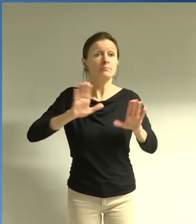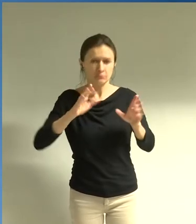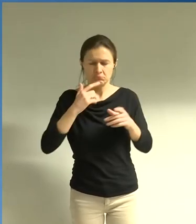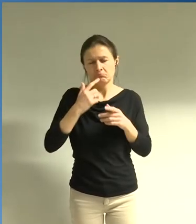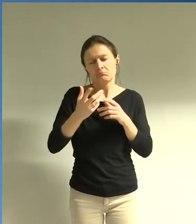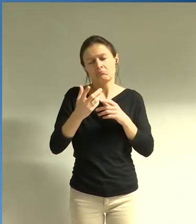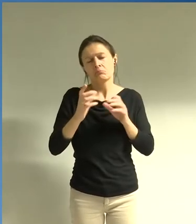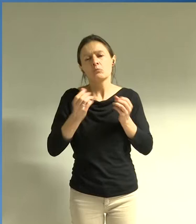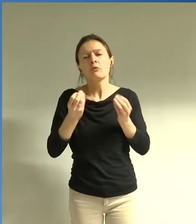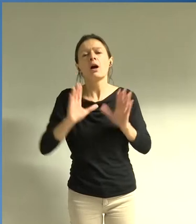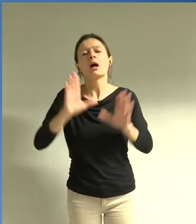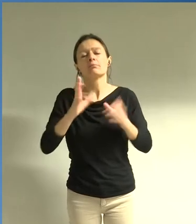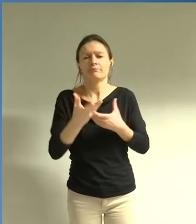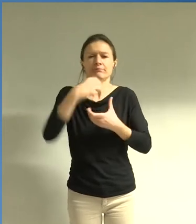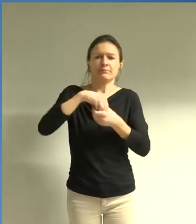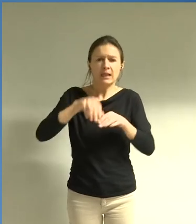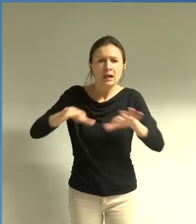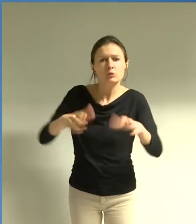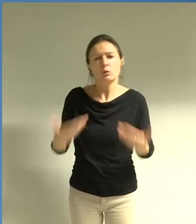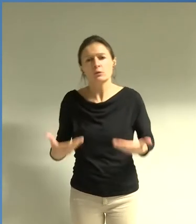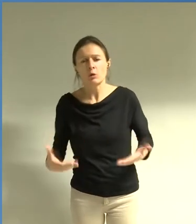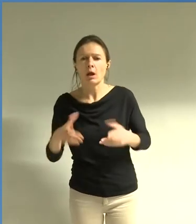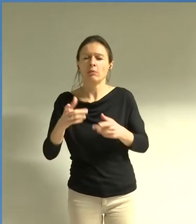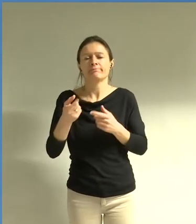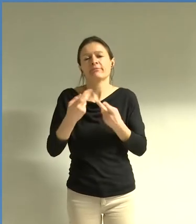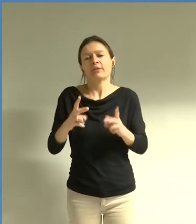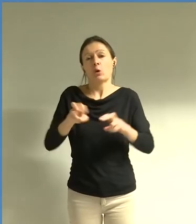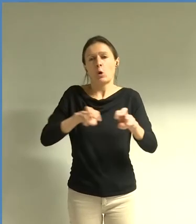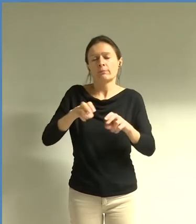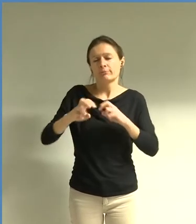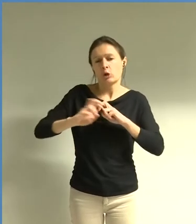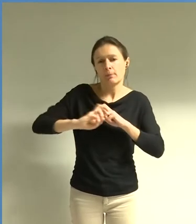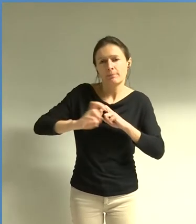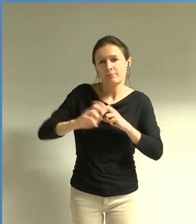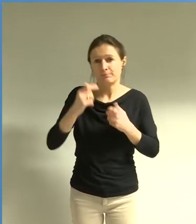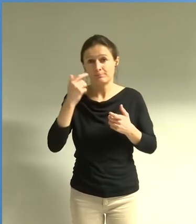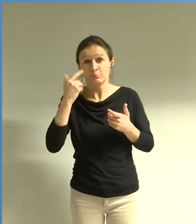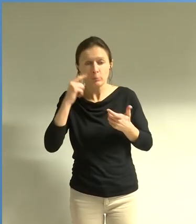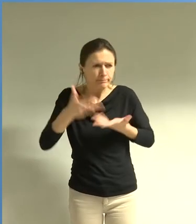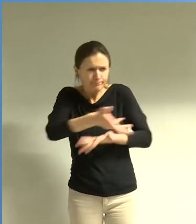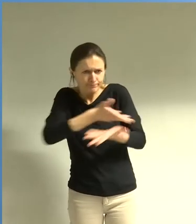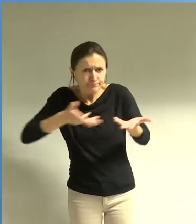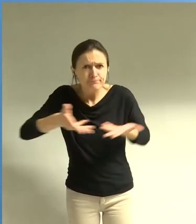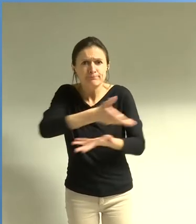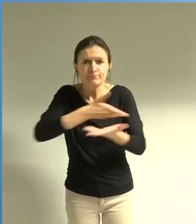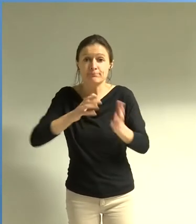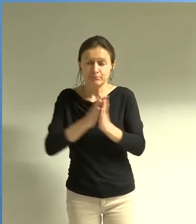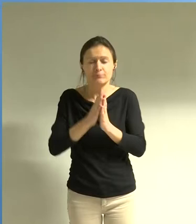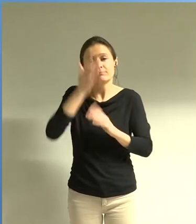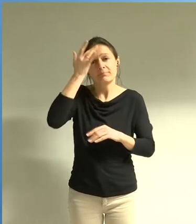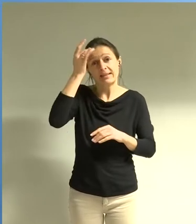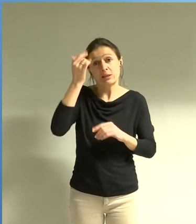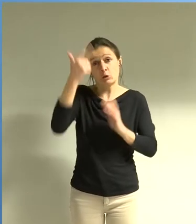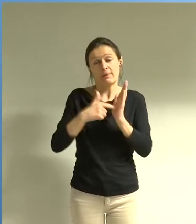grenoblois pour amender modifié questionner cet intérêt collectif figé collectivement elles étaient 2021